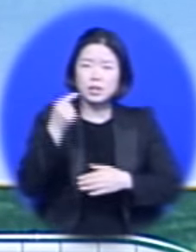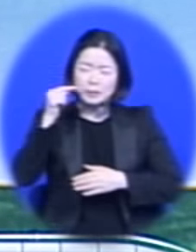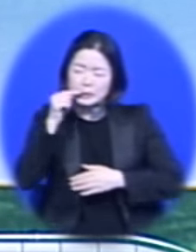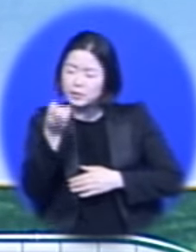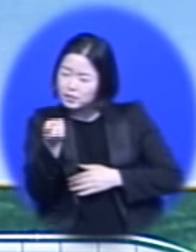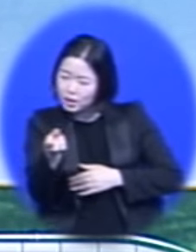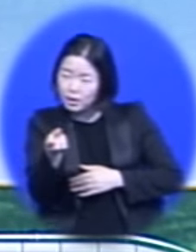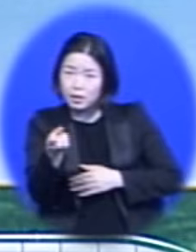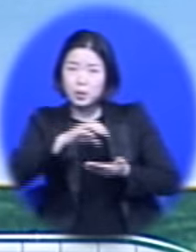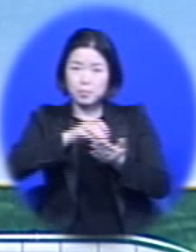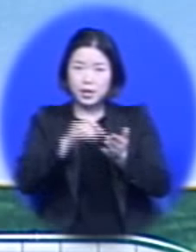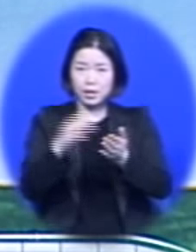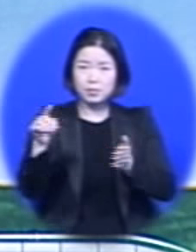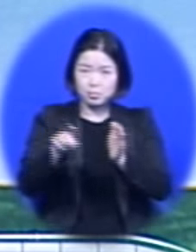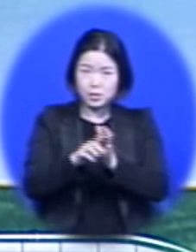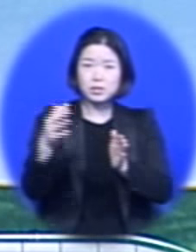겨자씨만한 믿음으로라도